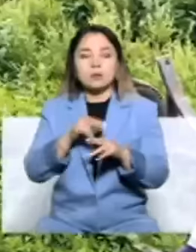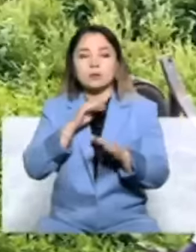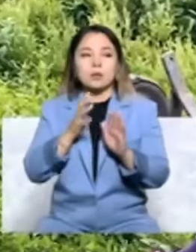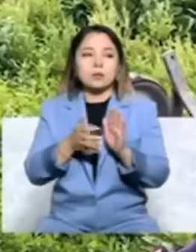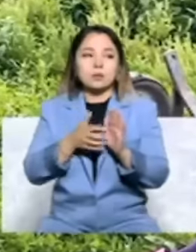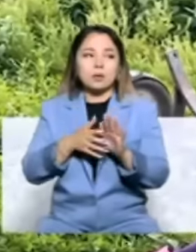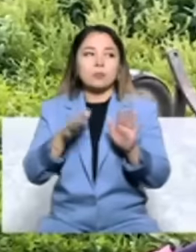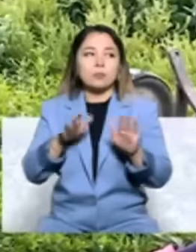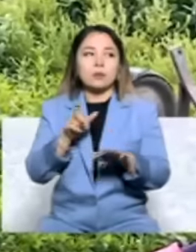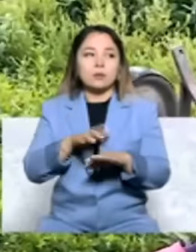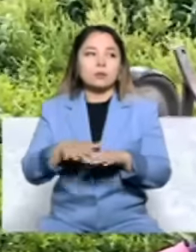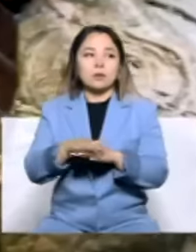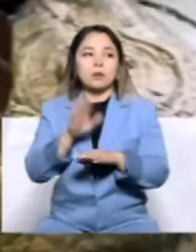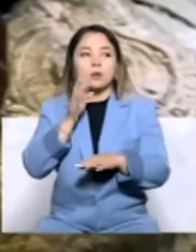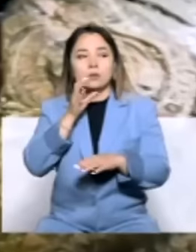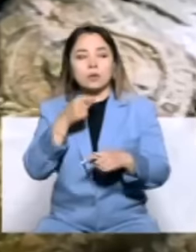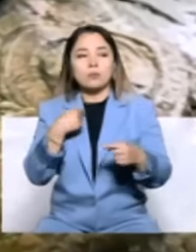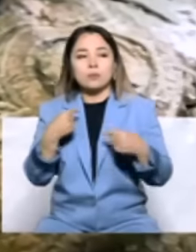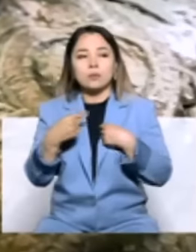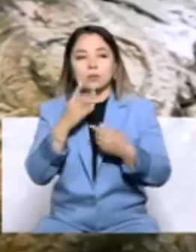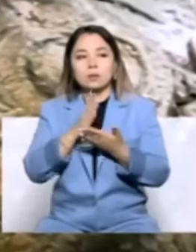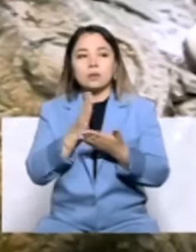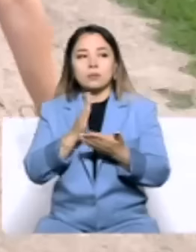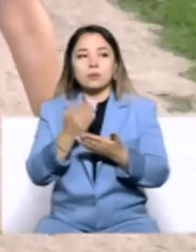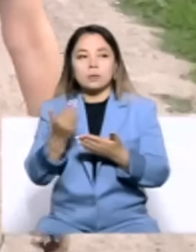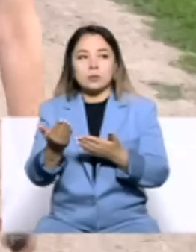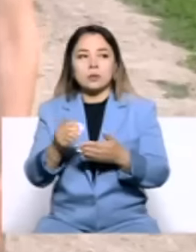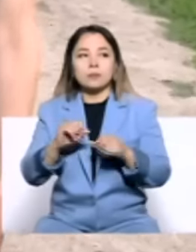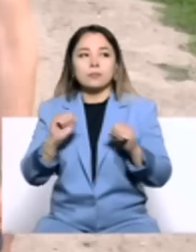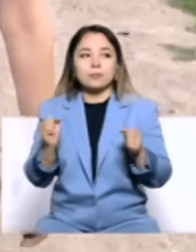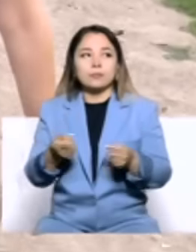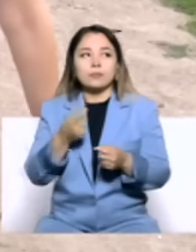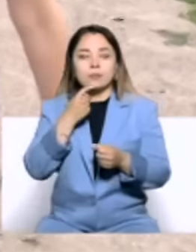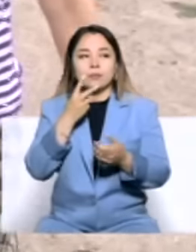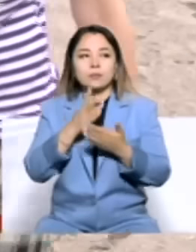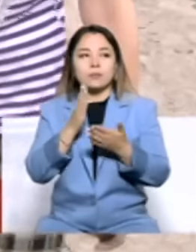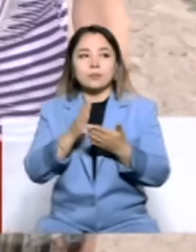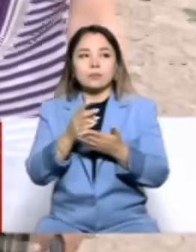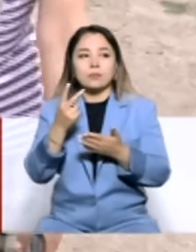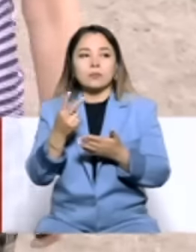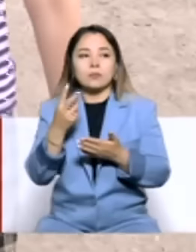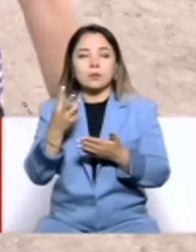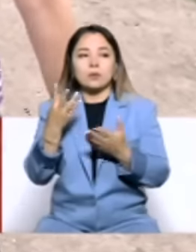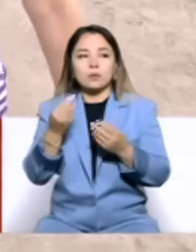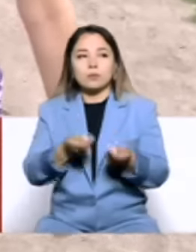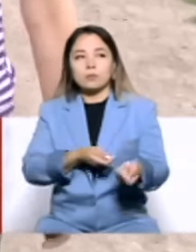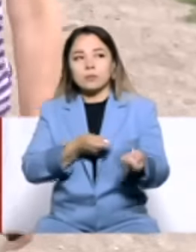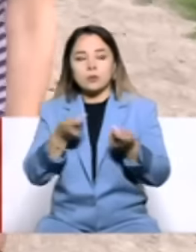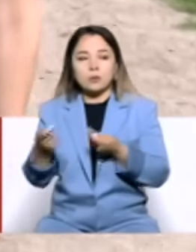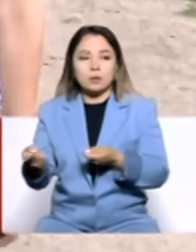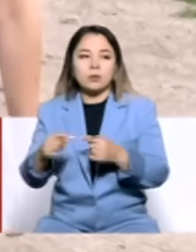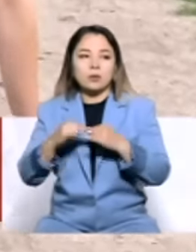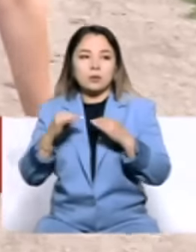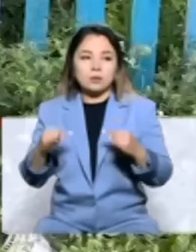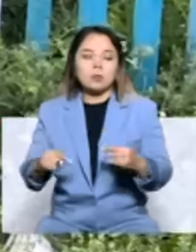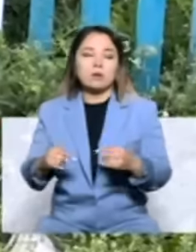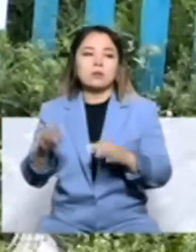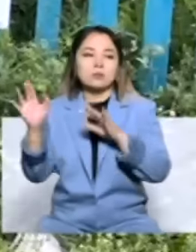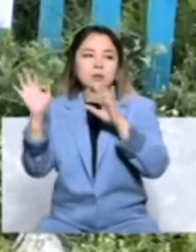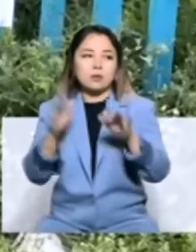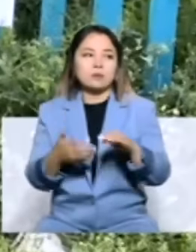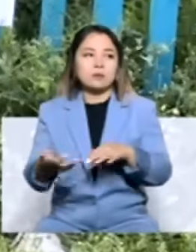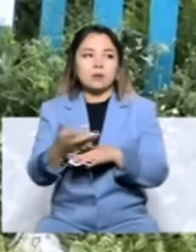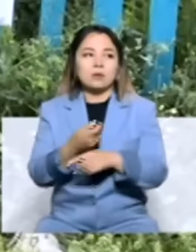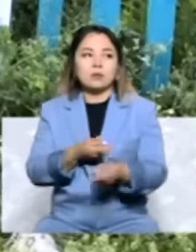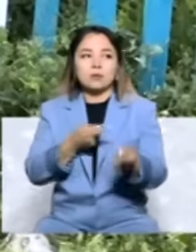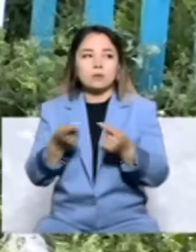көрсе, адамы ауыз судың азабын тартып отыр. Қыста тіпті қиын, 2-3 күнде бір әрең әкеп аламыз, бакалашкалап қардардан асып жүріп, сусыз